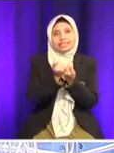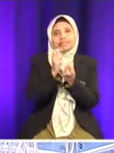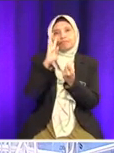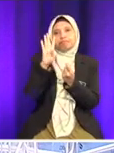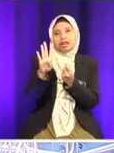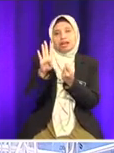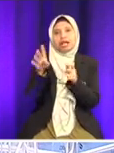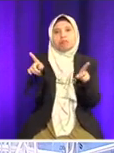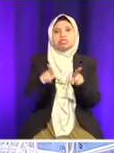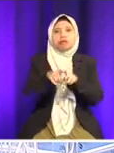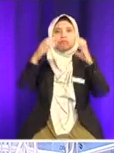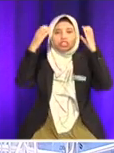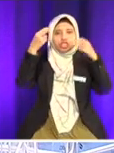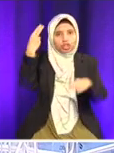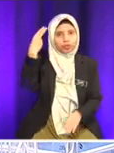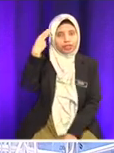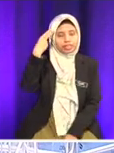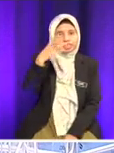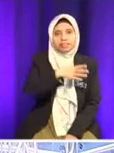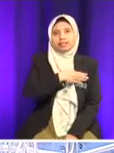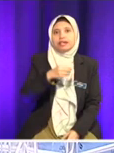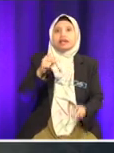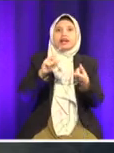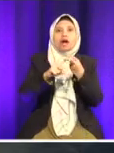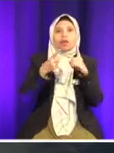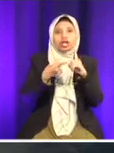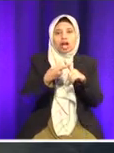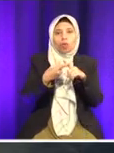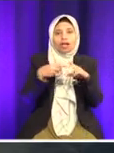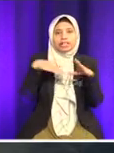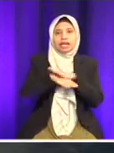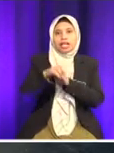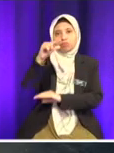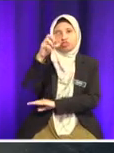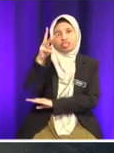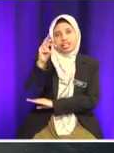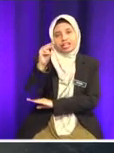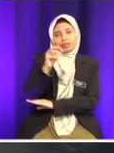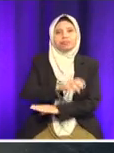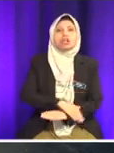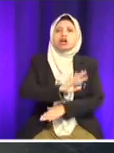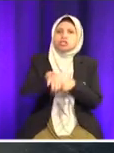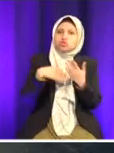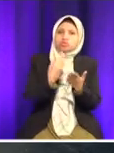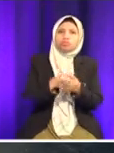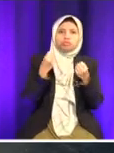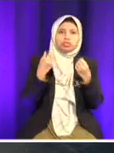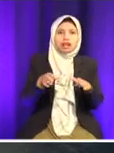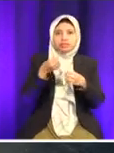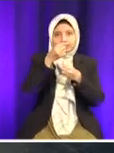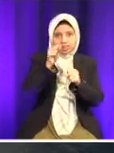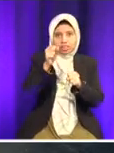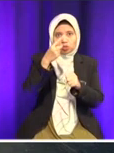bersama ceguh Hadi dan Raka Rakan saya di Google my semua Oke semudah itu